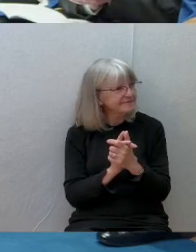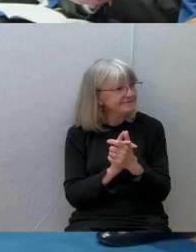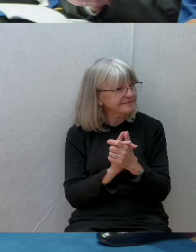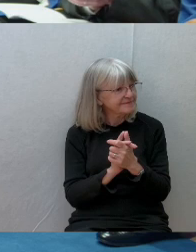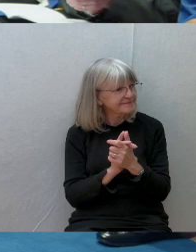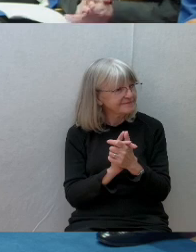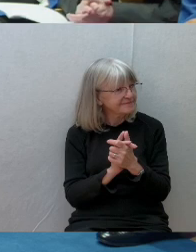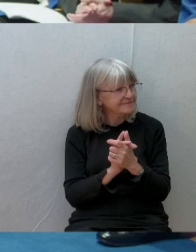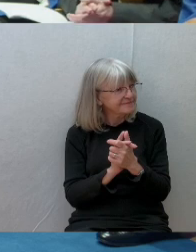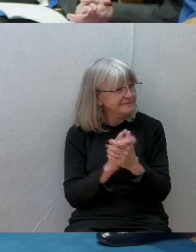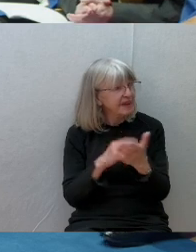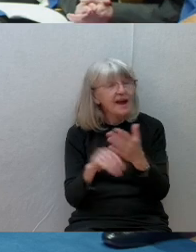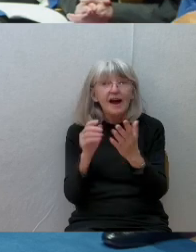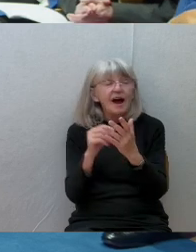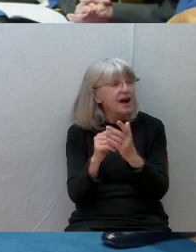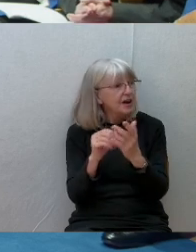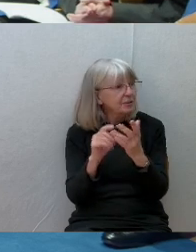Kandabaji Hevavi Tarana.